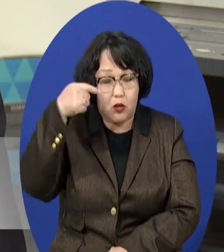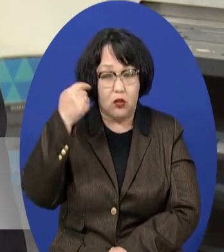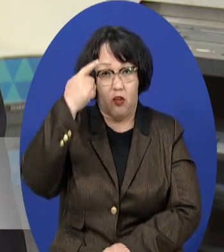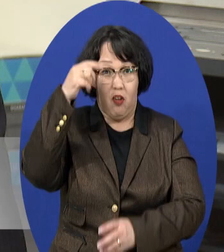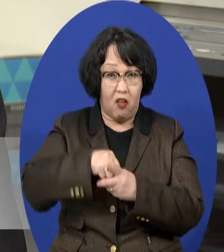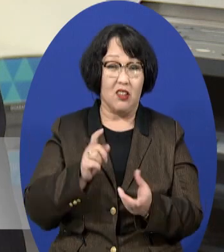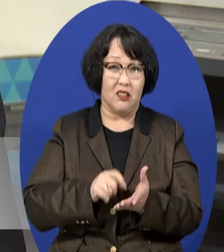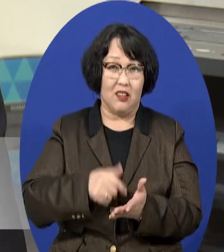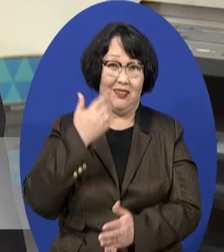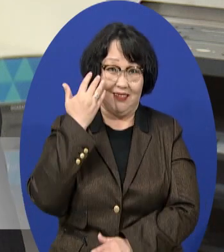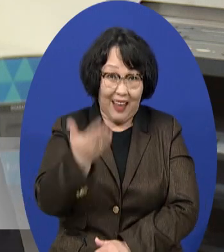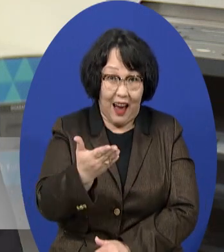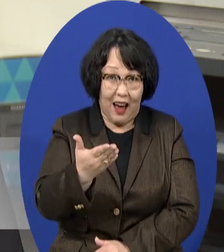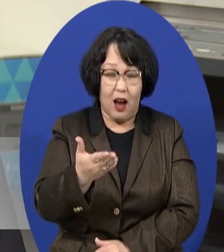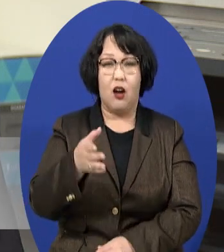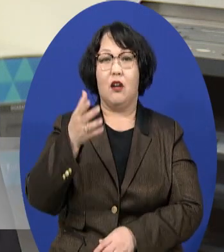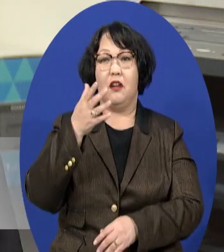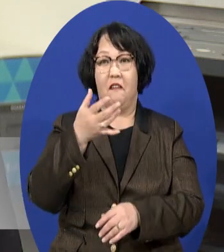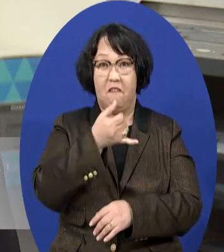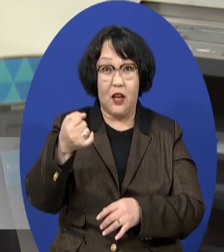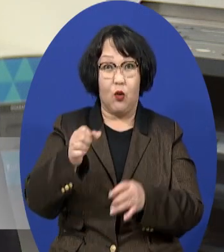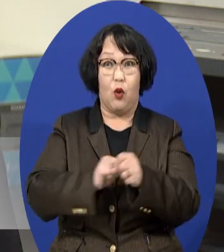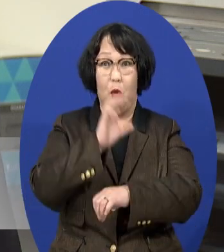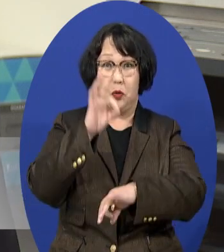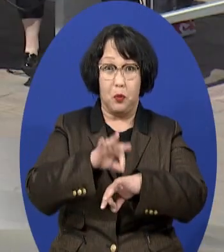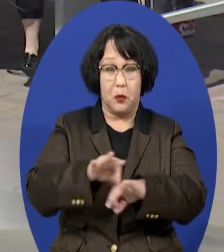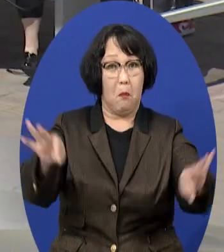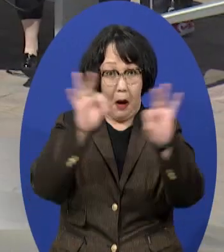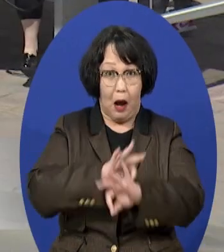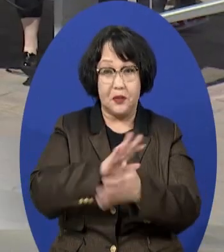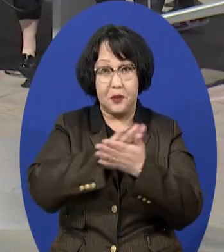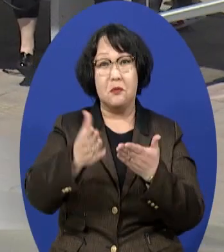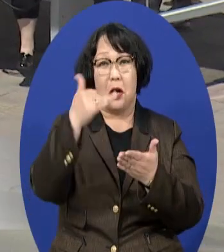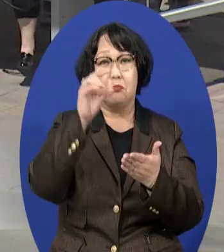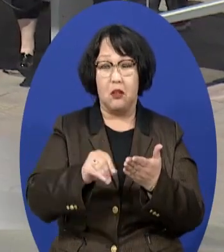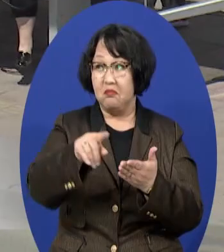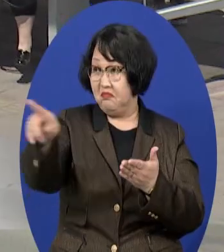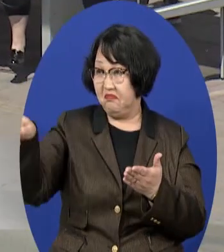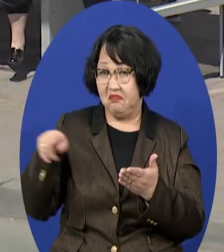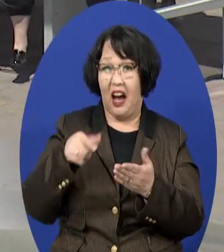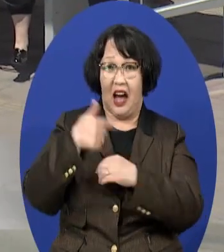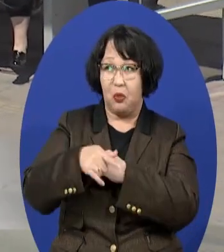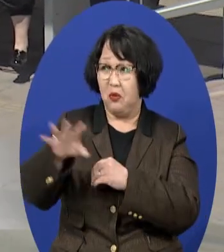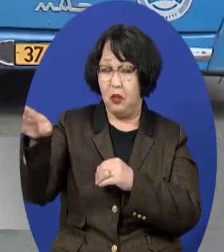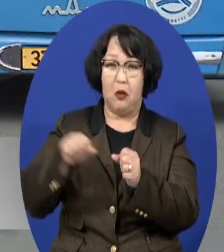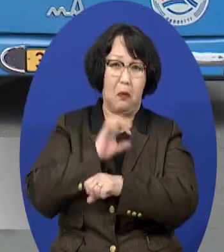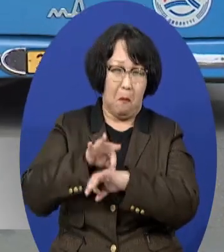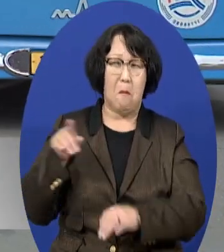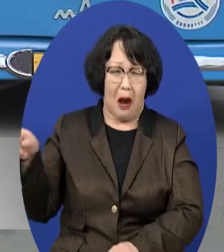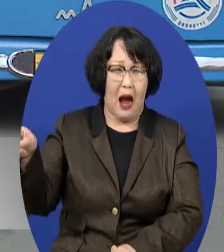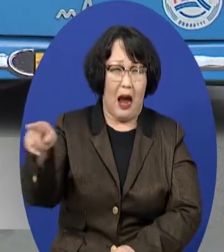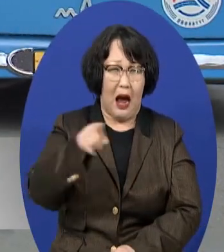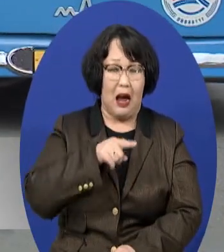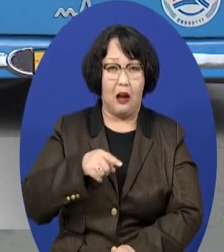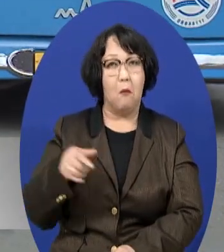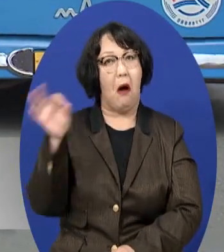гэхээр танаас бусд нь вирусын халдвартай хүмүүс шүүлтгэл харчих. Дэлхийн улс орнууд халдвараас сэргийлэхийн тулд 15 минутын зарчмыг чанд